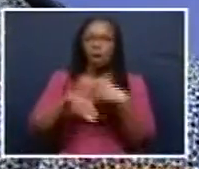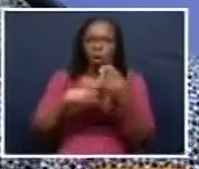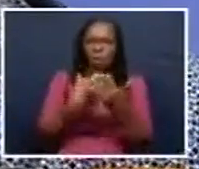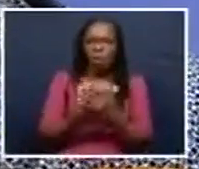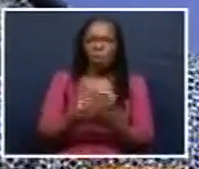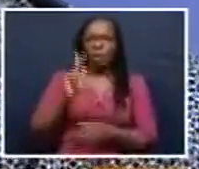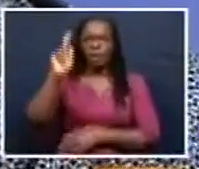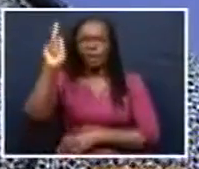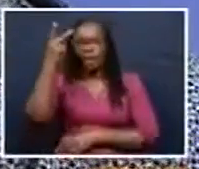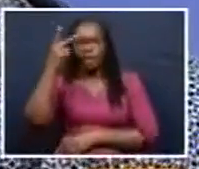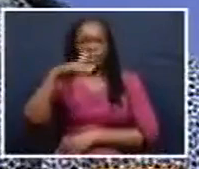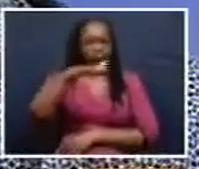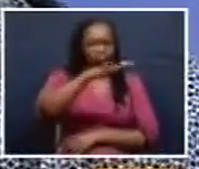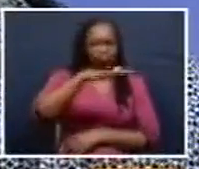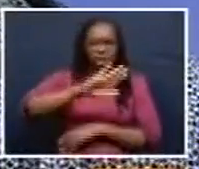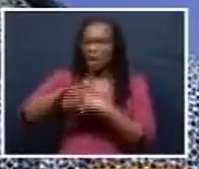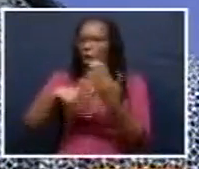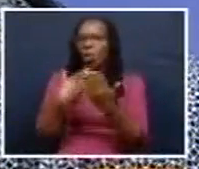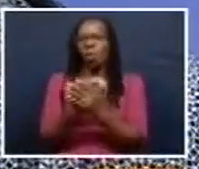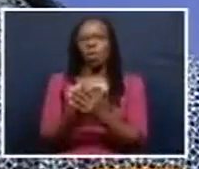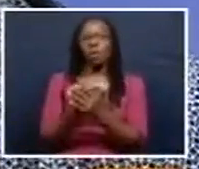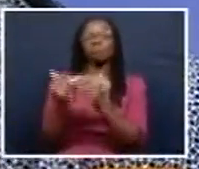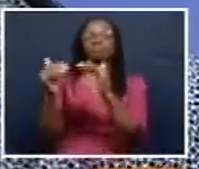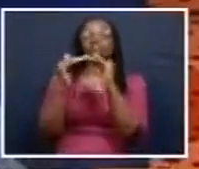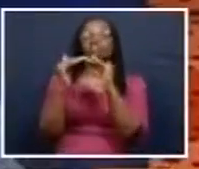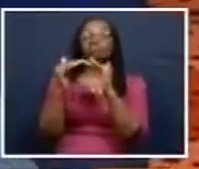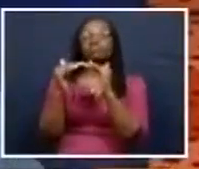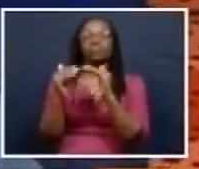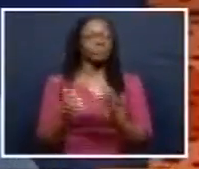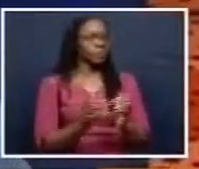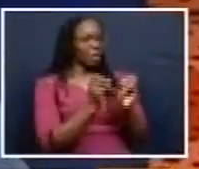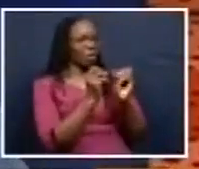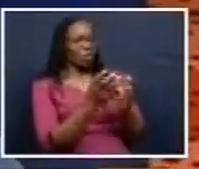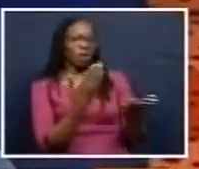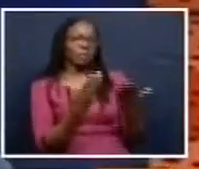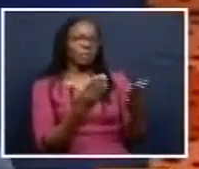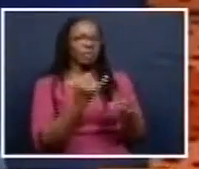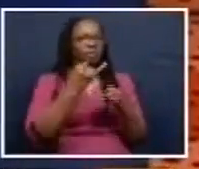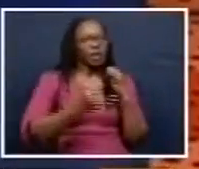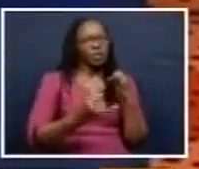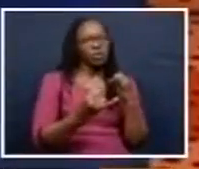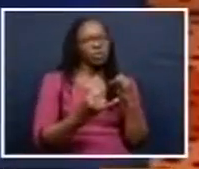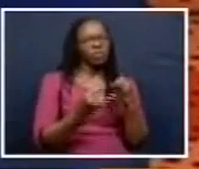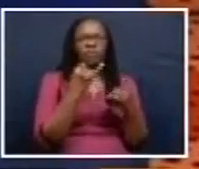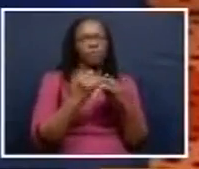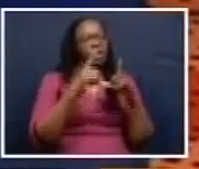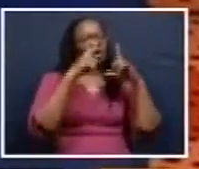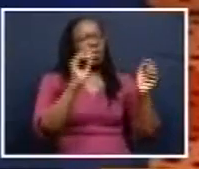Kenya itambulike kama iko kwa serikali. Kumalizia tu pengine kwa sekunde 30 kutufungia